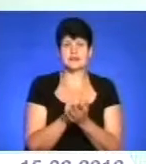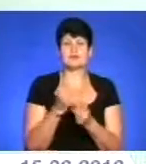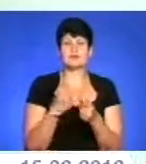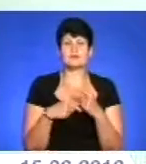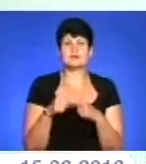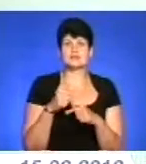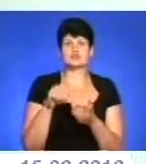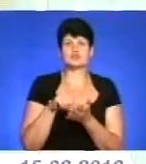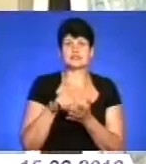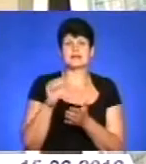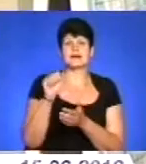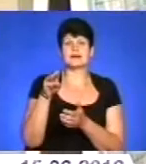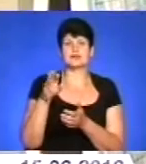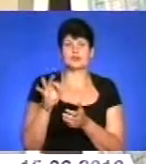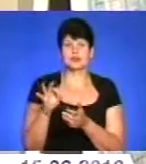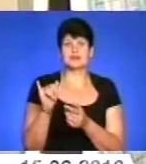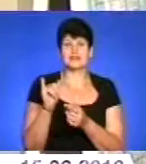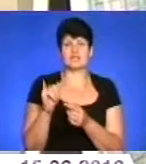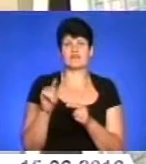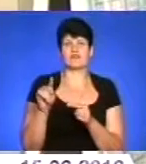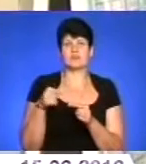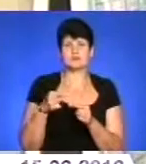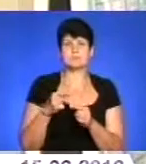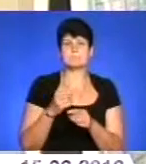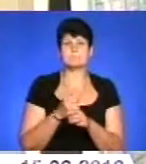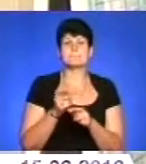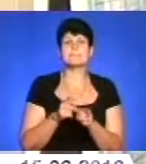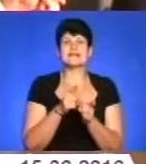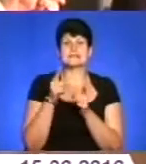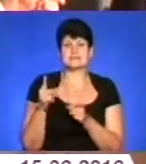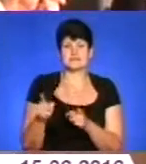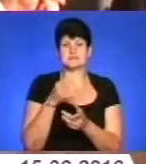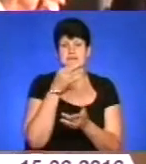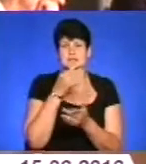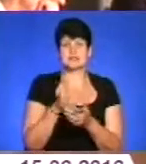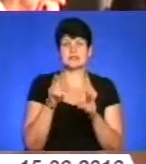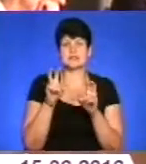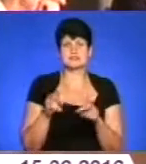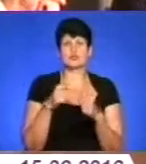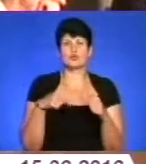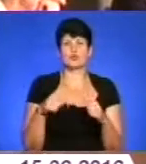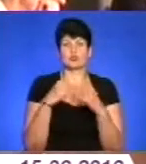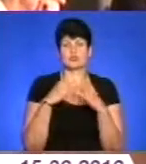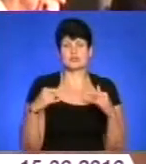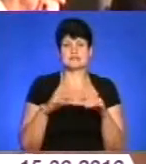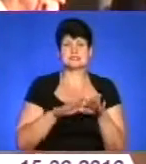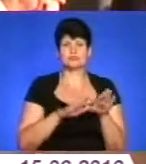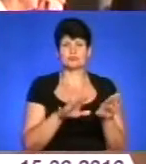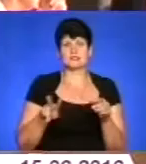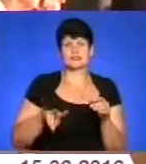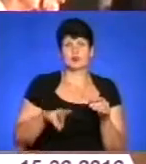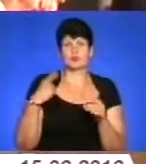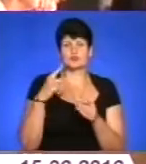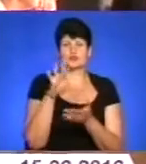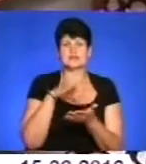демобілізованим учасникам АТО і вимушеним переселенцям, акцентувала під час засідання круглого столу заступник директора обласного